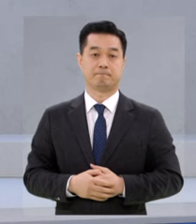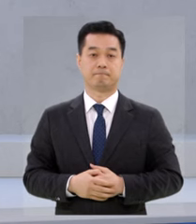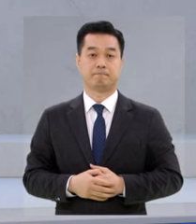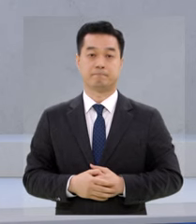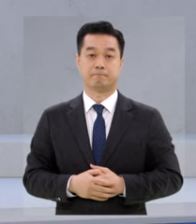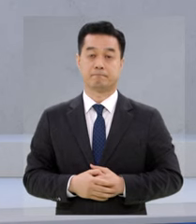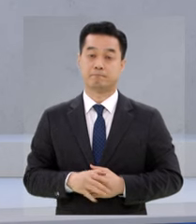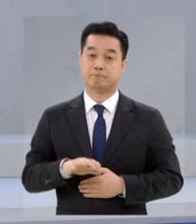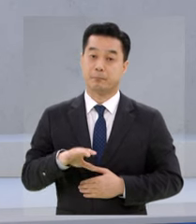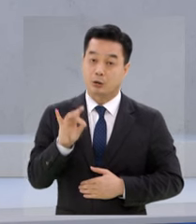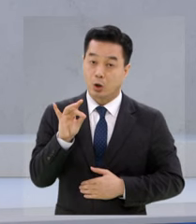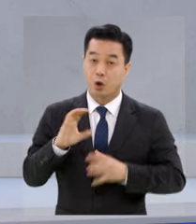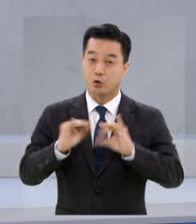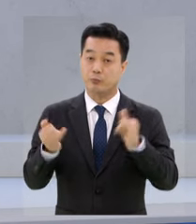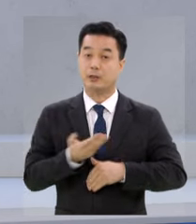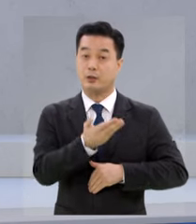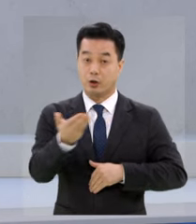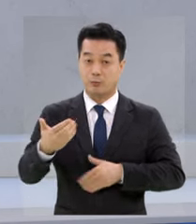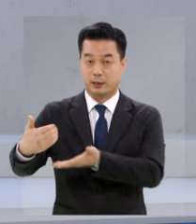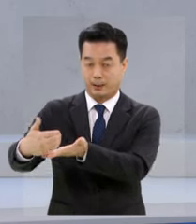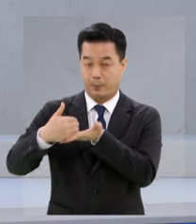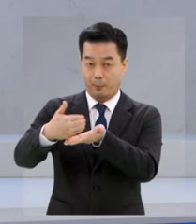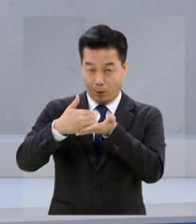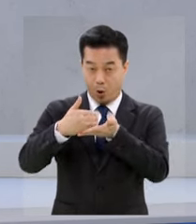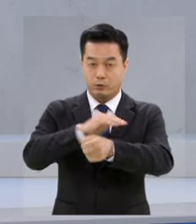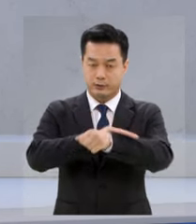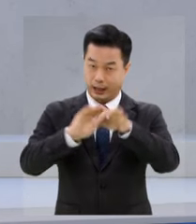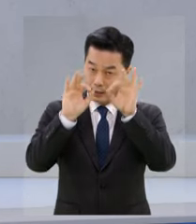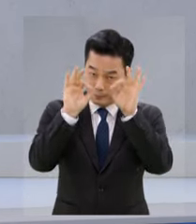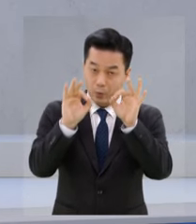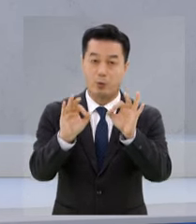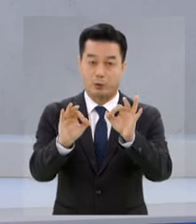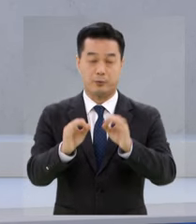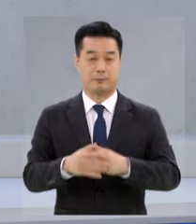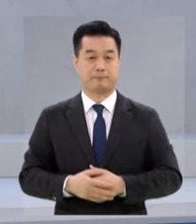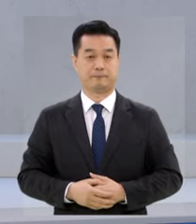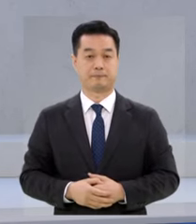무엇보다 국민 여러분의 목소리에 귀를